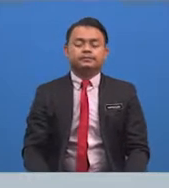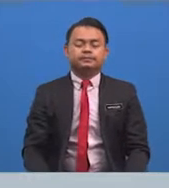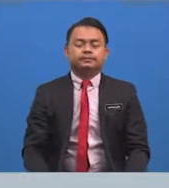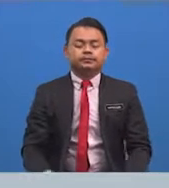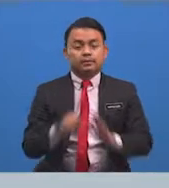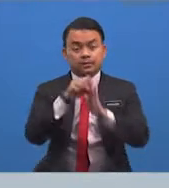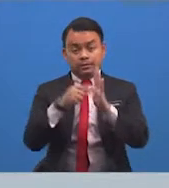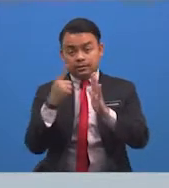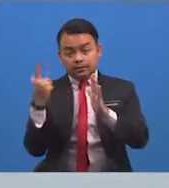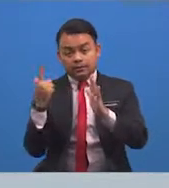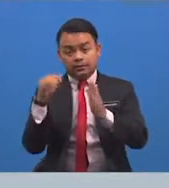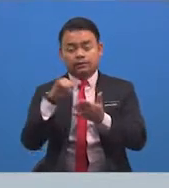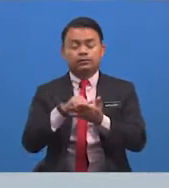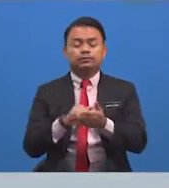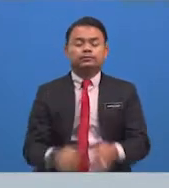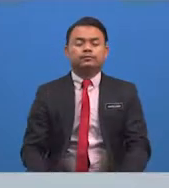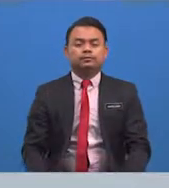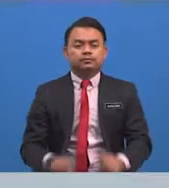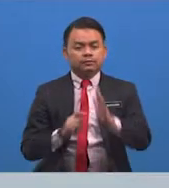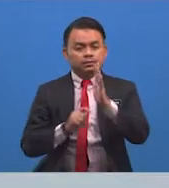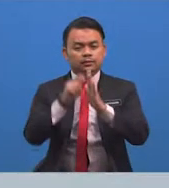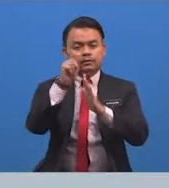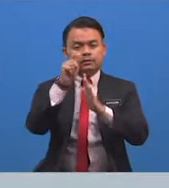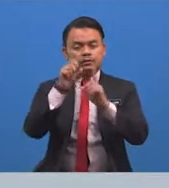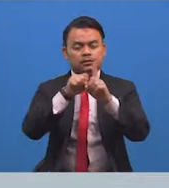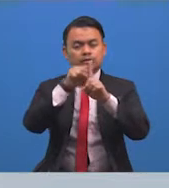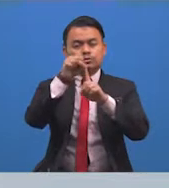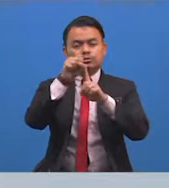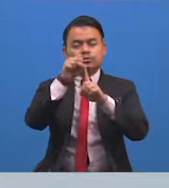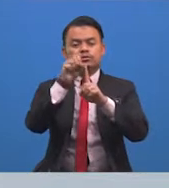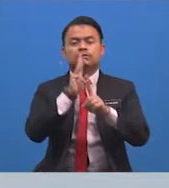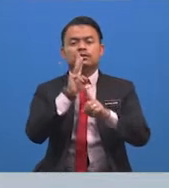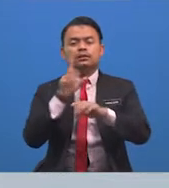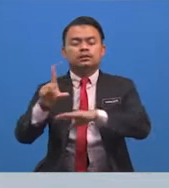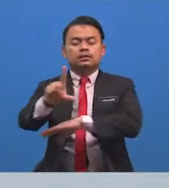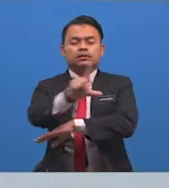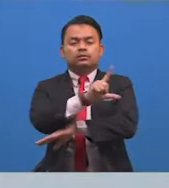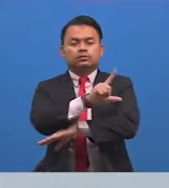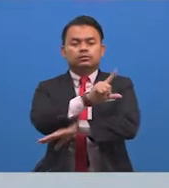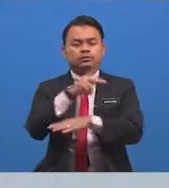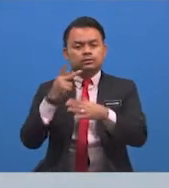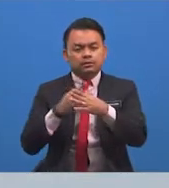Selain daripada itu, peningkatan suhu air laut mengganggu ekosistem marin,